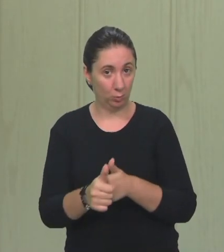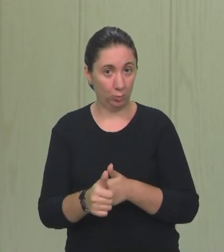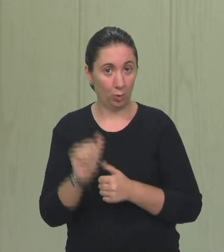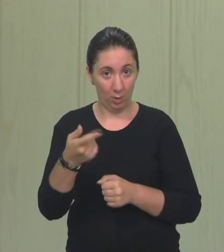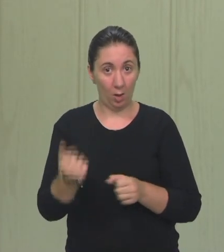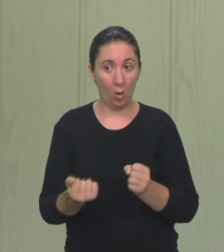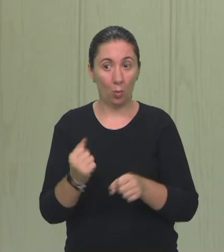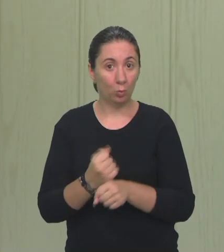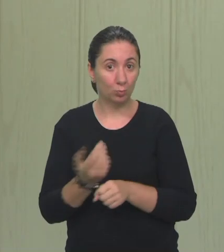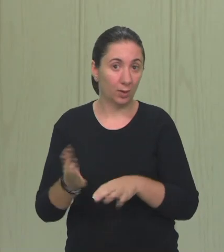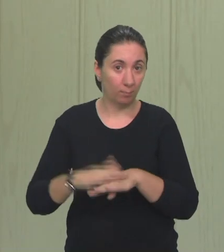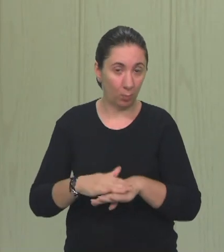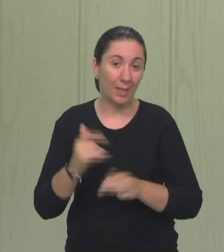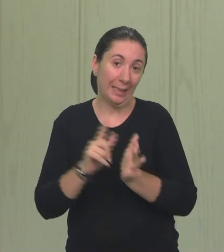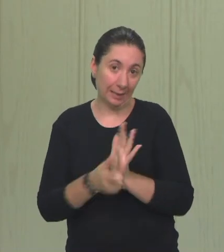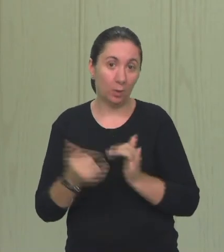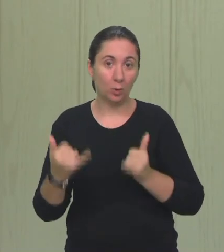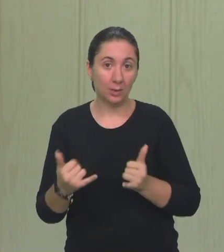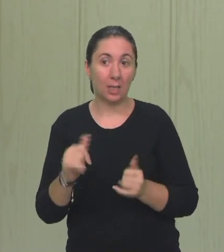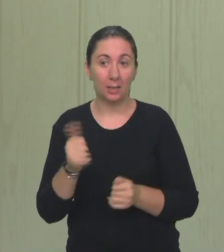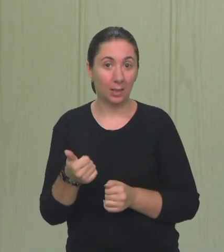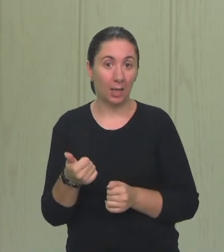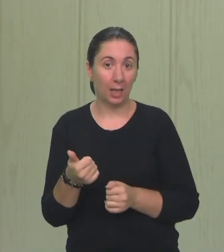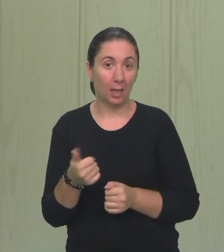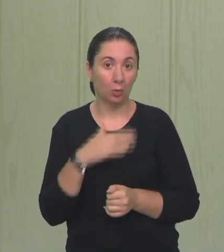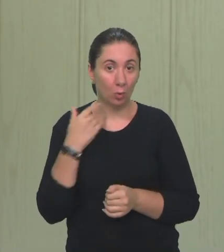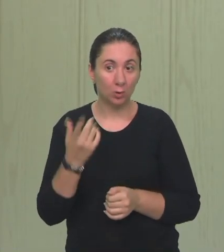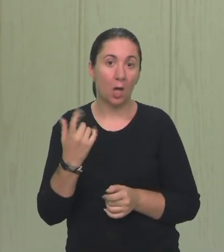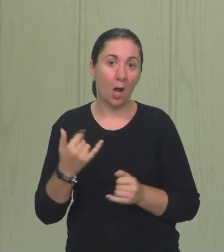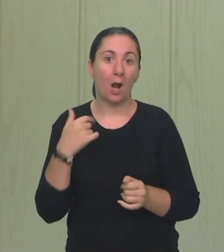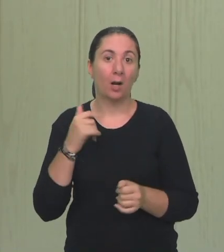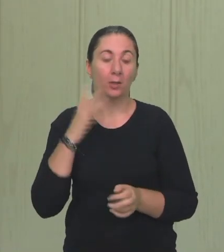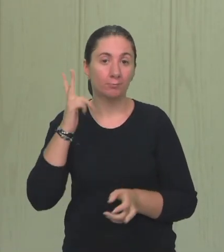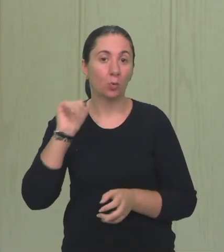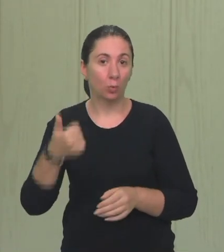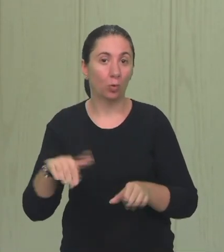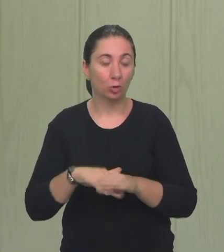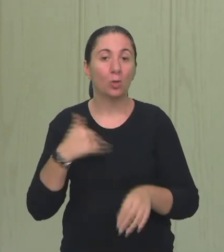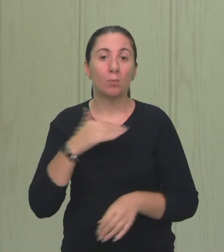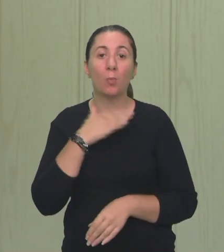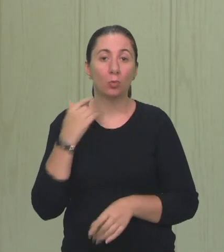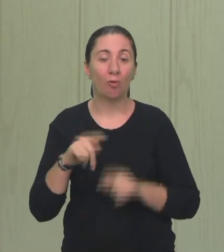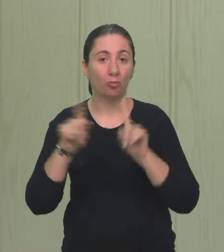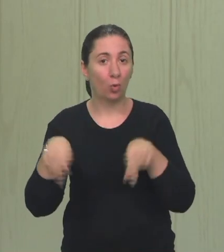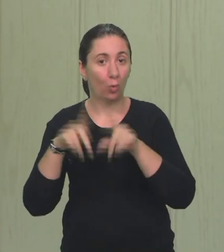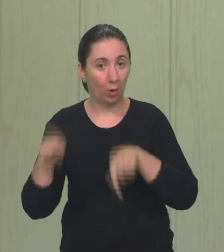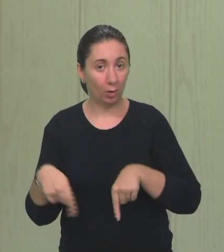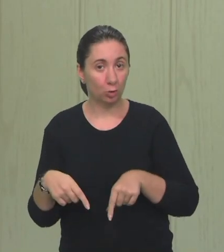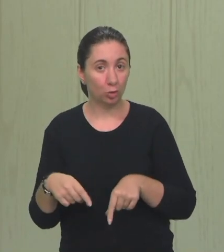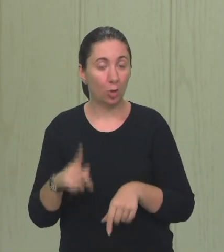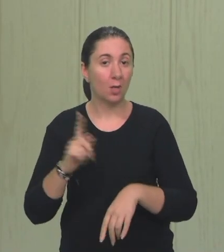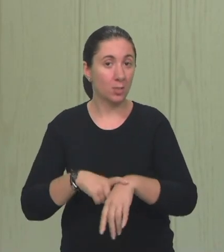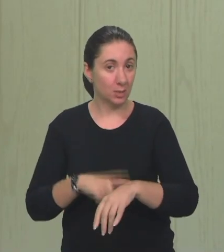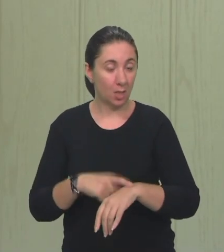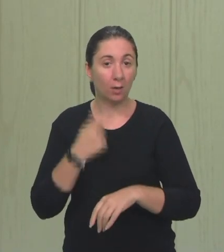se pokriti nekako? Trenutno da, ali jesmo u postupku da bi još zaposlili, imamo dovoljan broj rješenja, samim time, znači, i